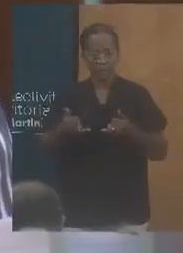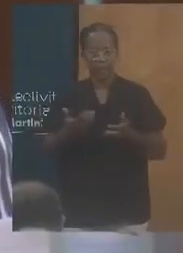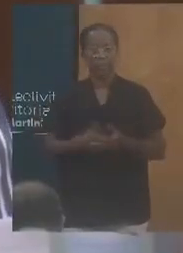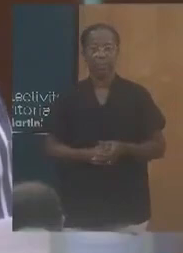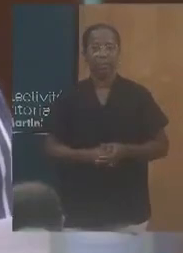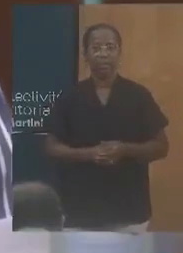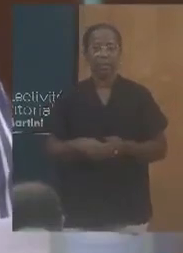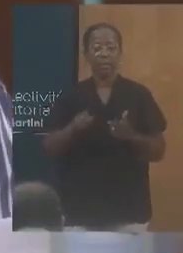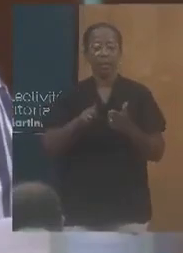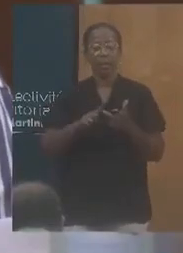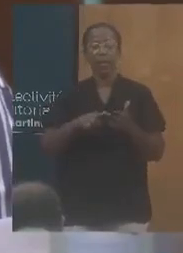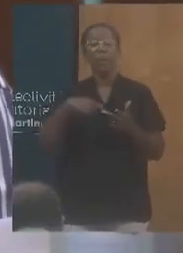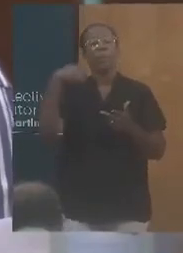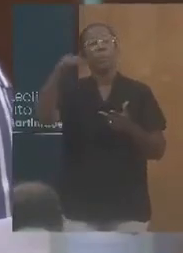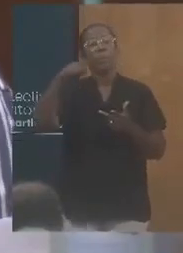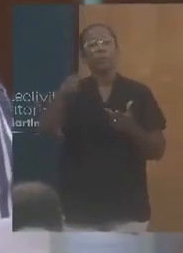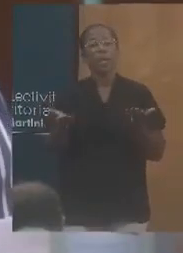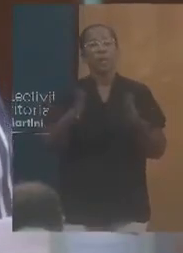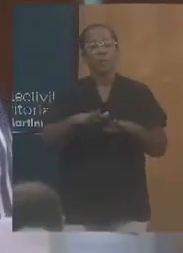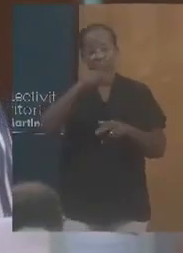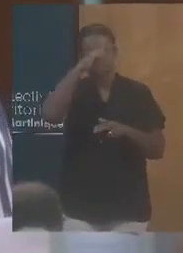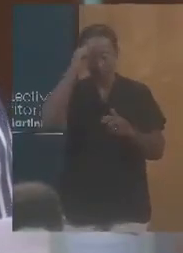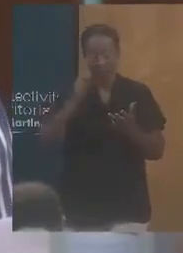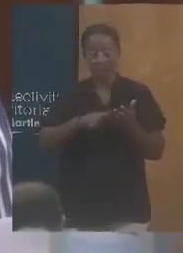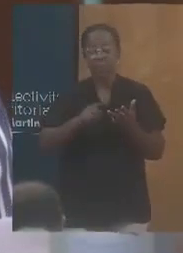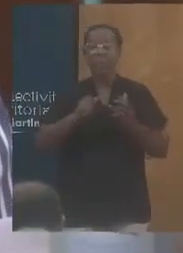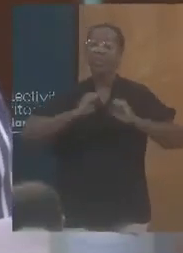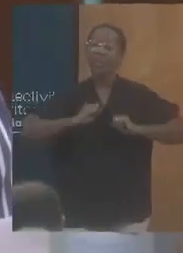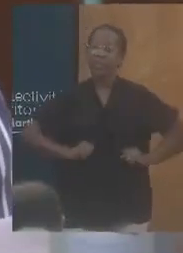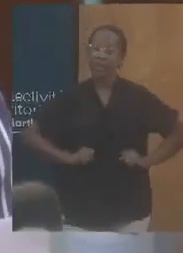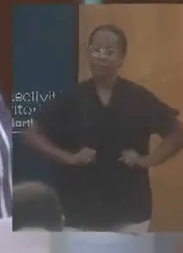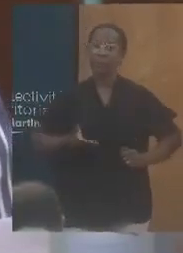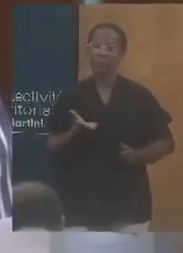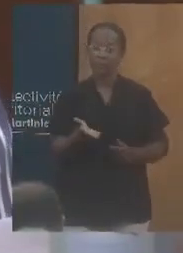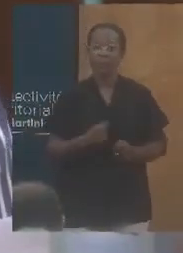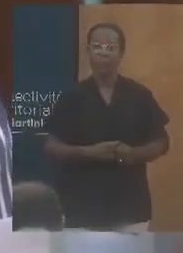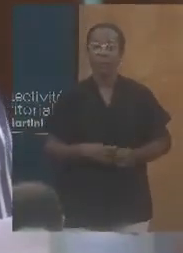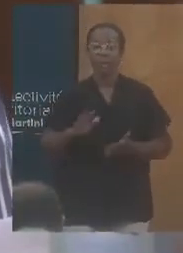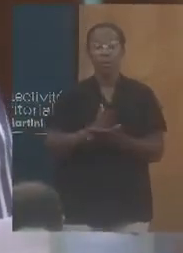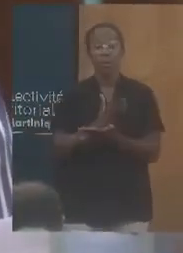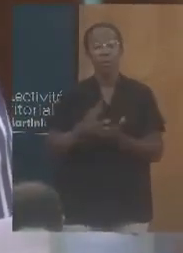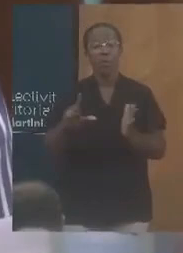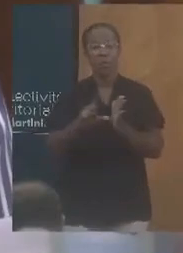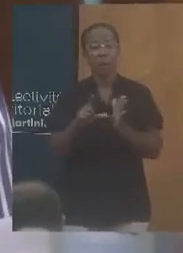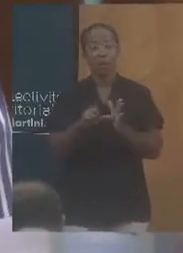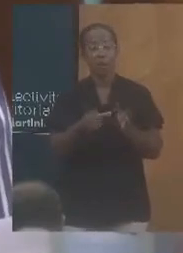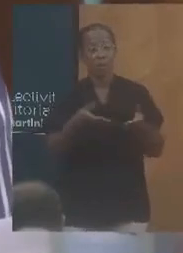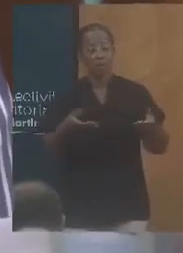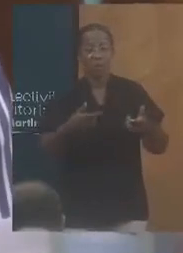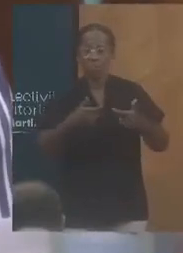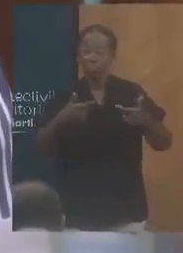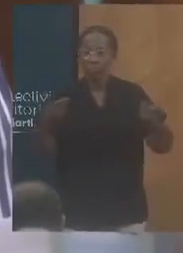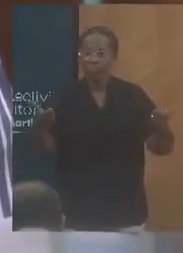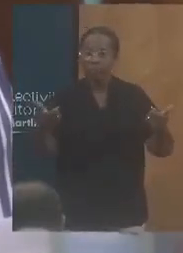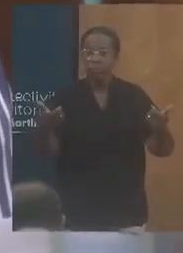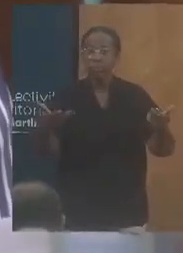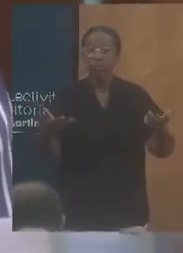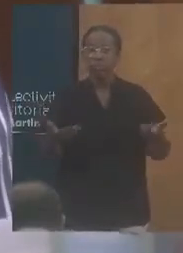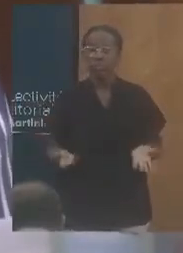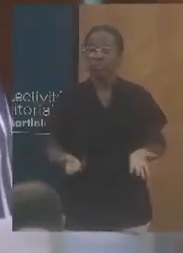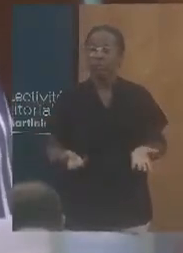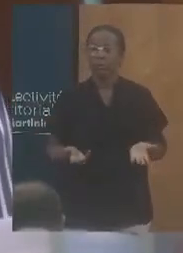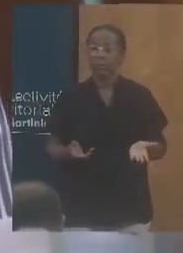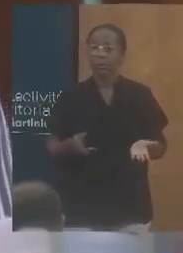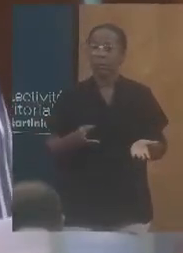au président de l'Assemblée nationale, au Sénat, un projet de loi constitutionnelle, etc. Donc ce n'est pas nous qui prenons la décision, nous